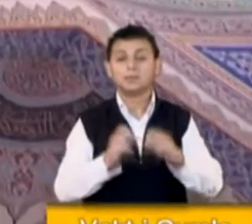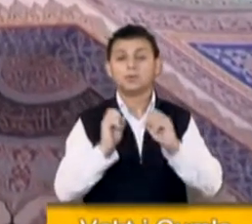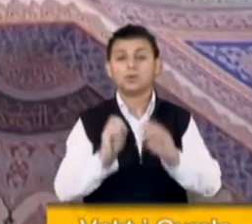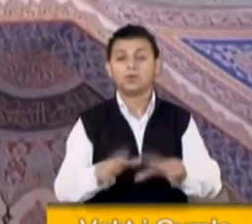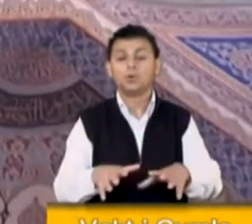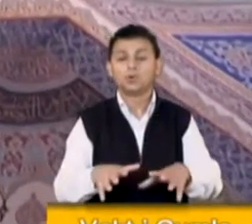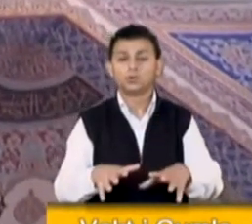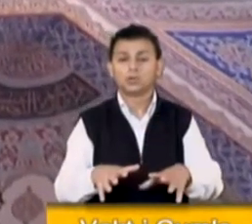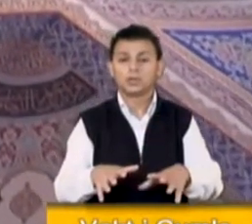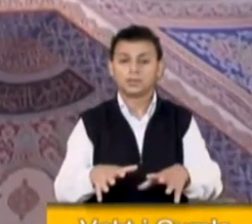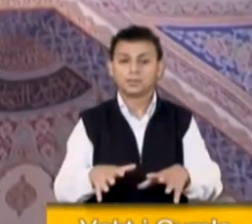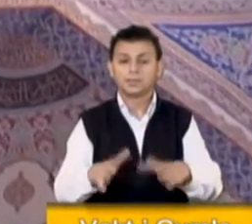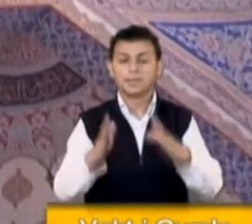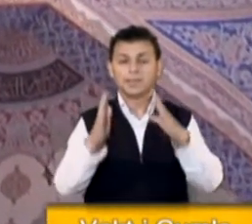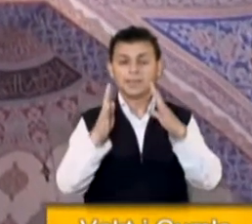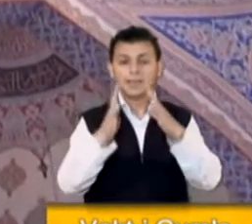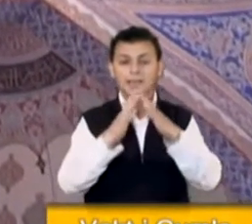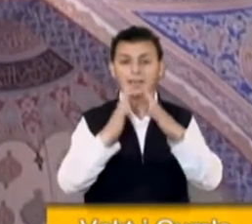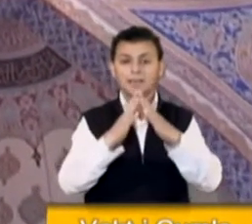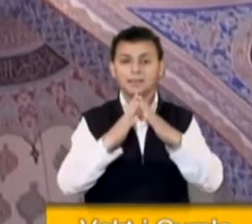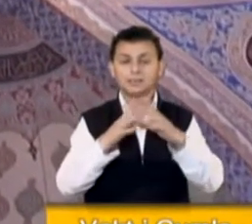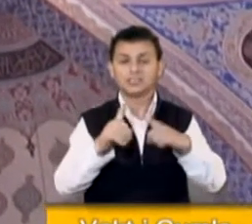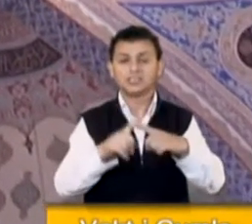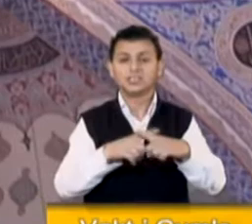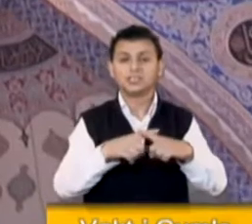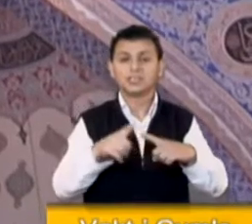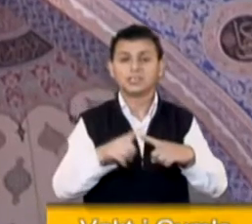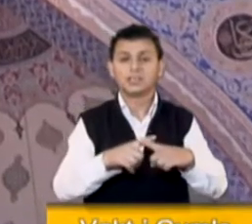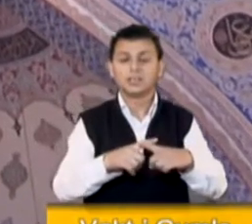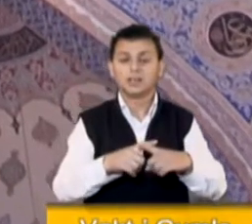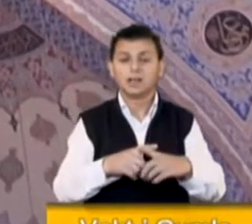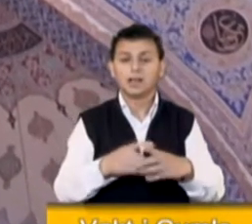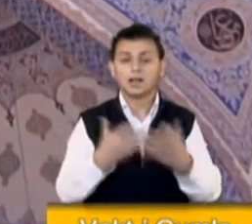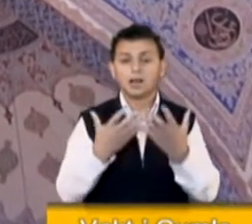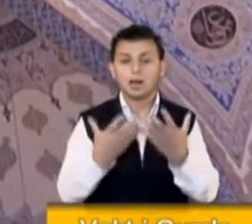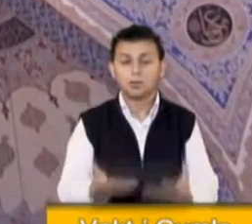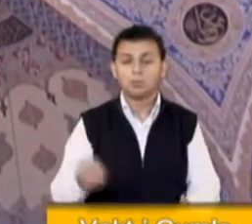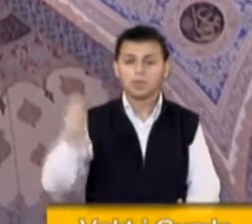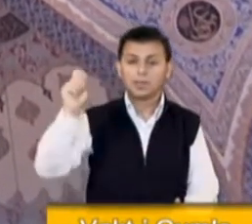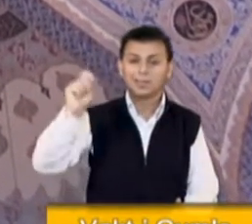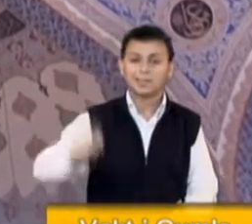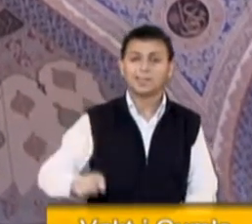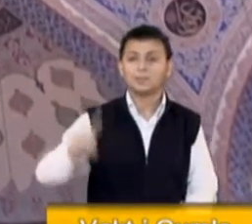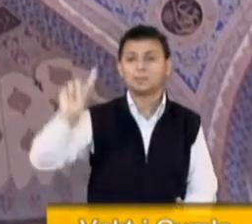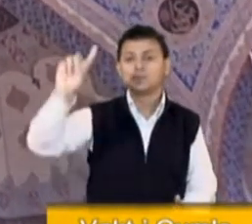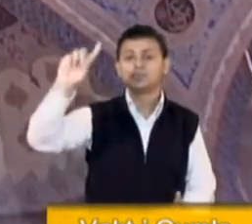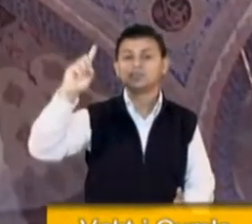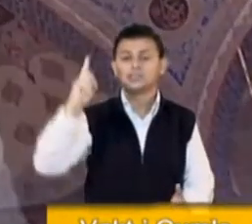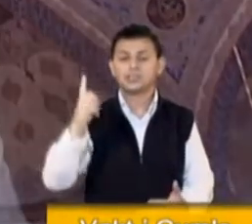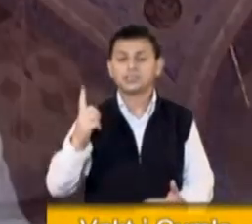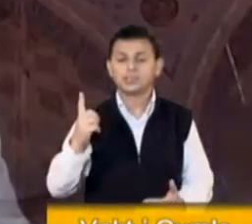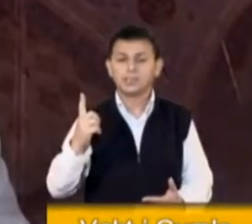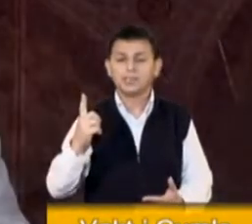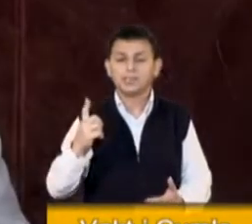yoktur. Muhteremler, Abdullah'ın ev halkının şirk sayılan bir şeyi kullanmaya ihtiyaçları